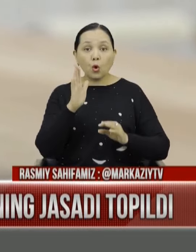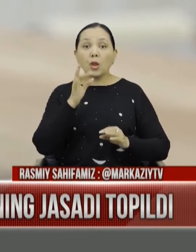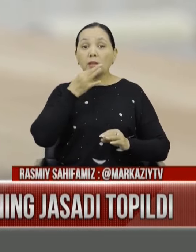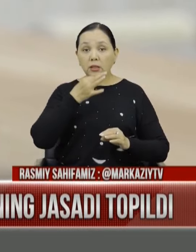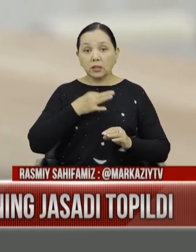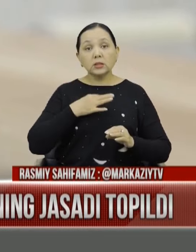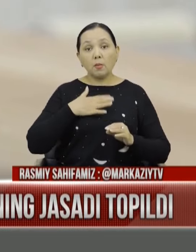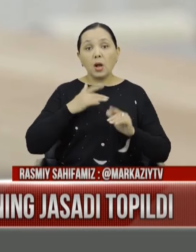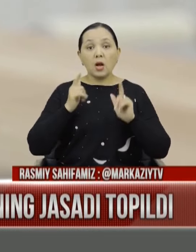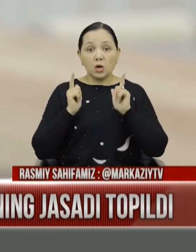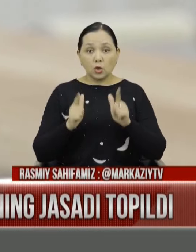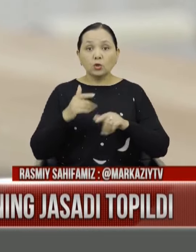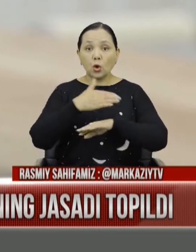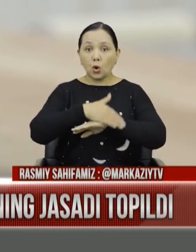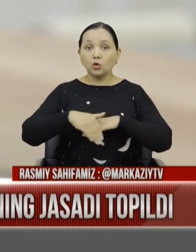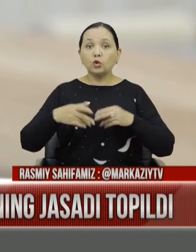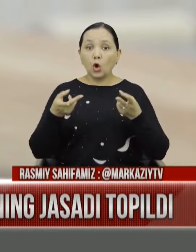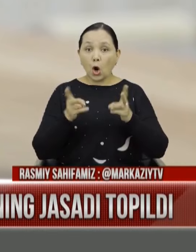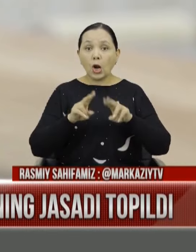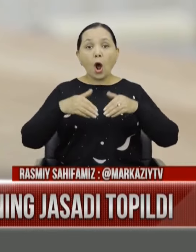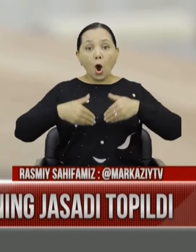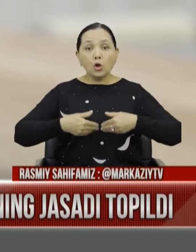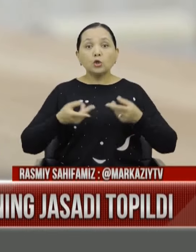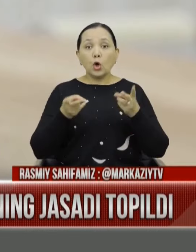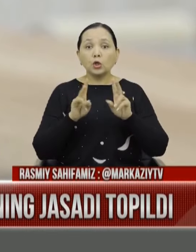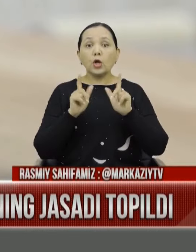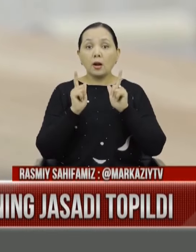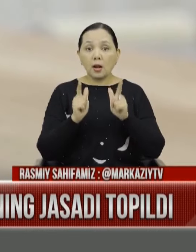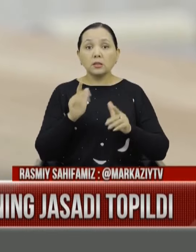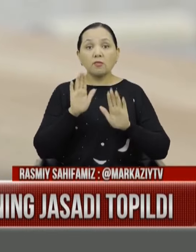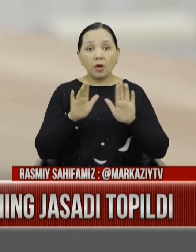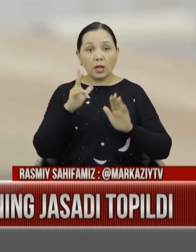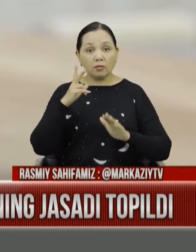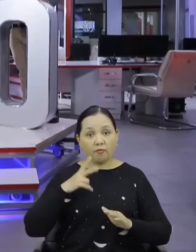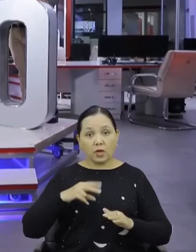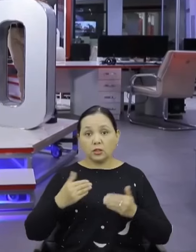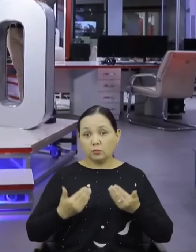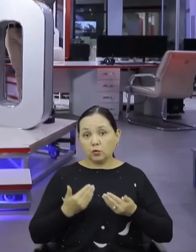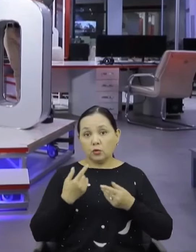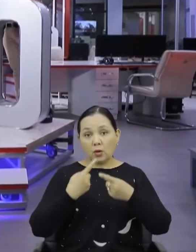bo'lasan, sen roziman. Ko'chada qolishga, och qolishga roziman, lekin farzandim yonimda.